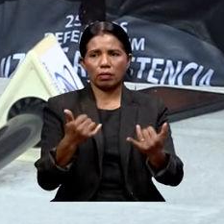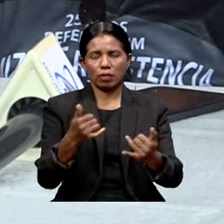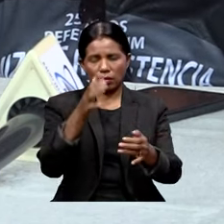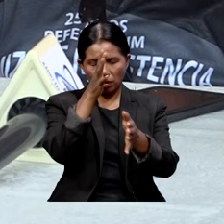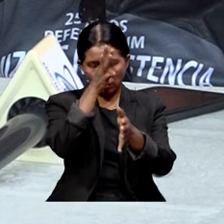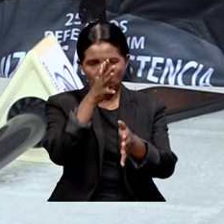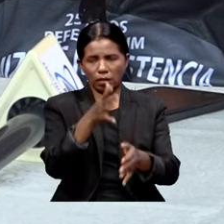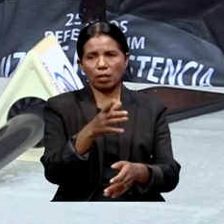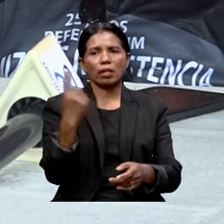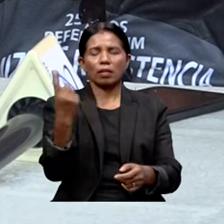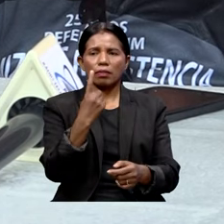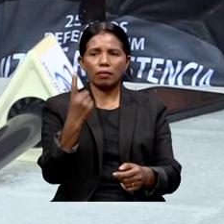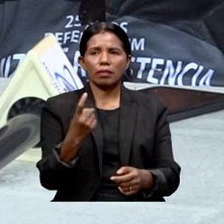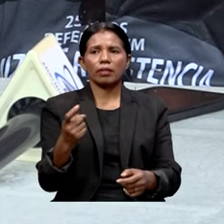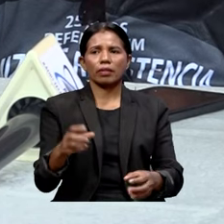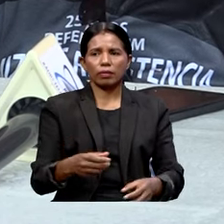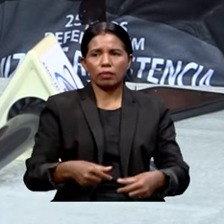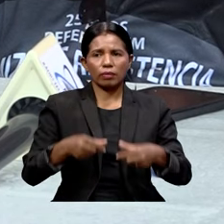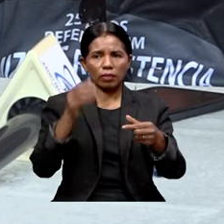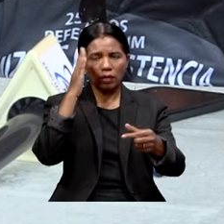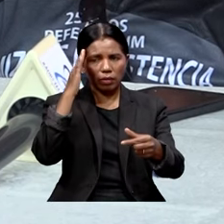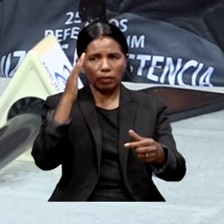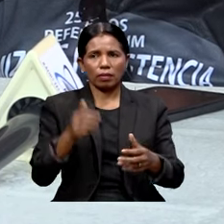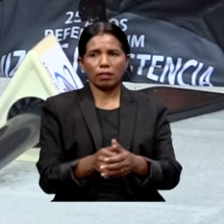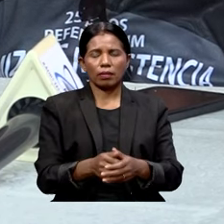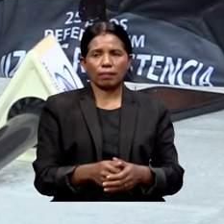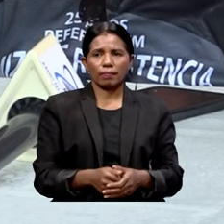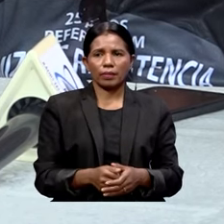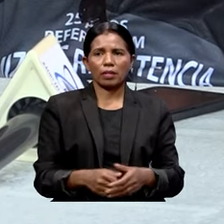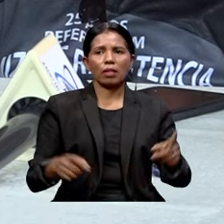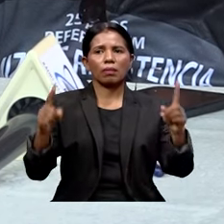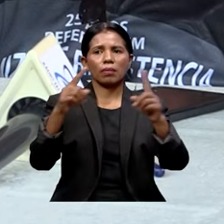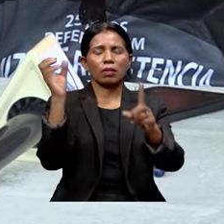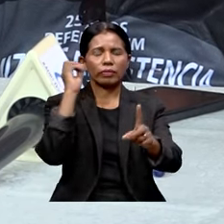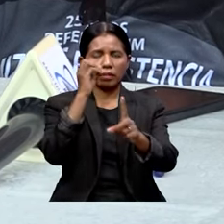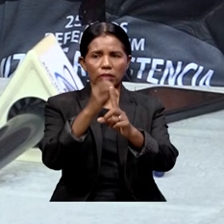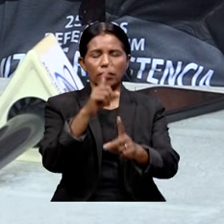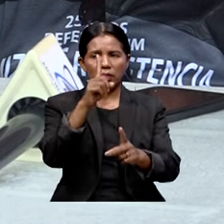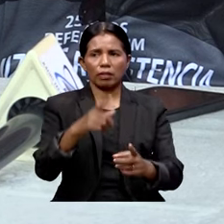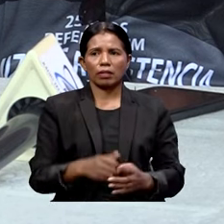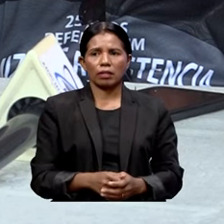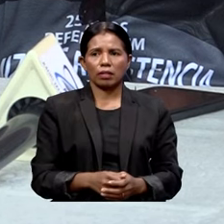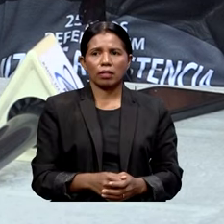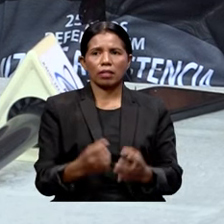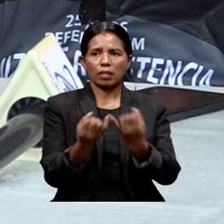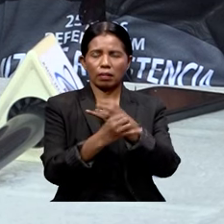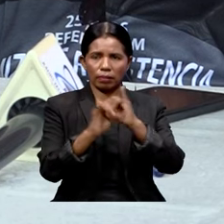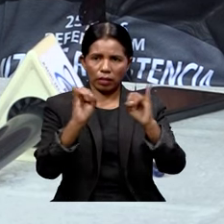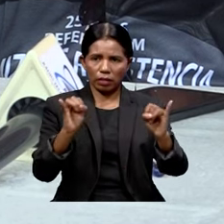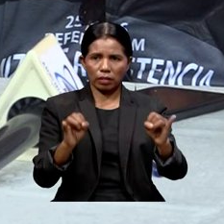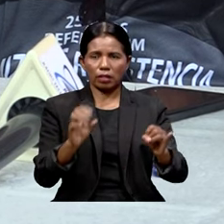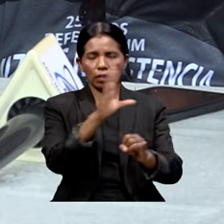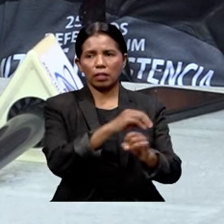zona na fati luta fohanoi ba objetivo de ane. Ida ukuran si kane, ida